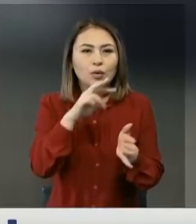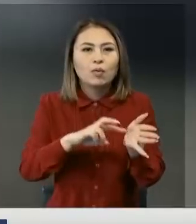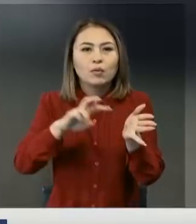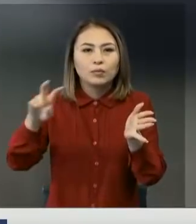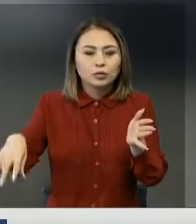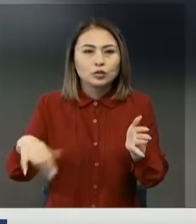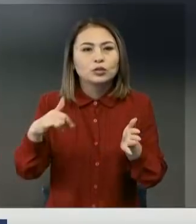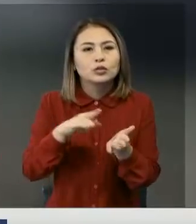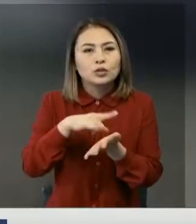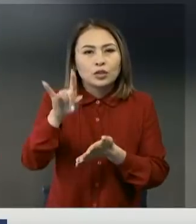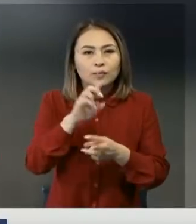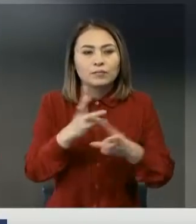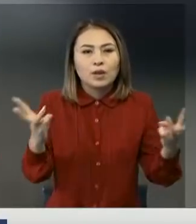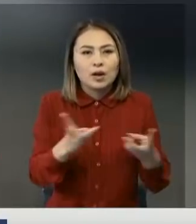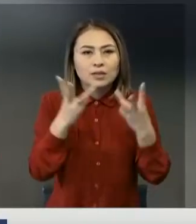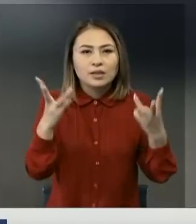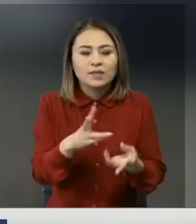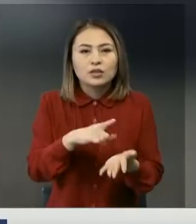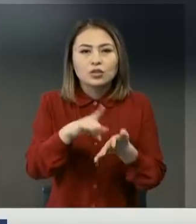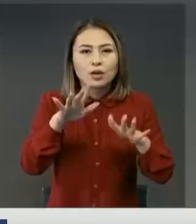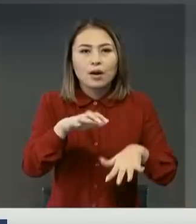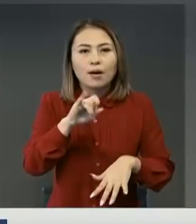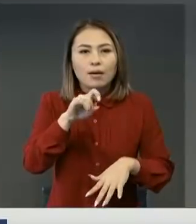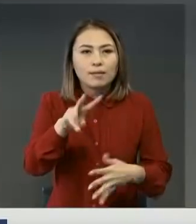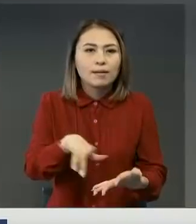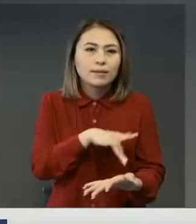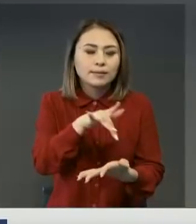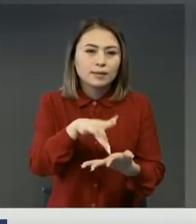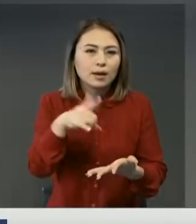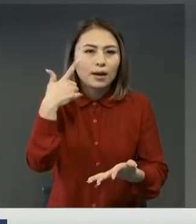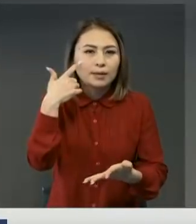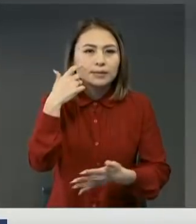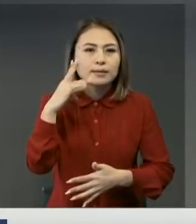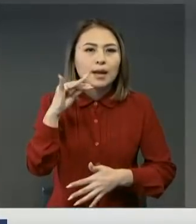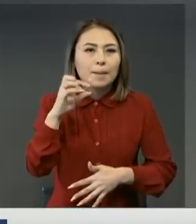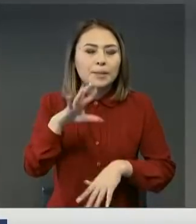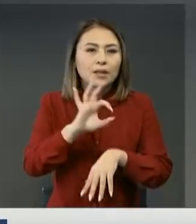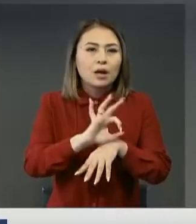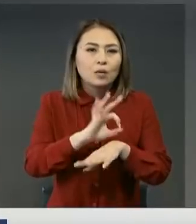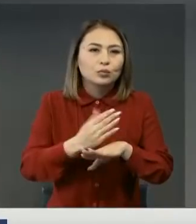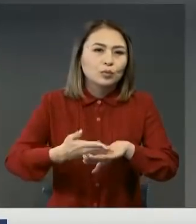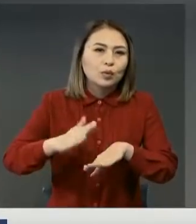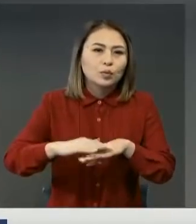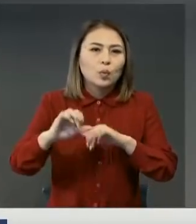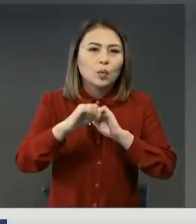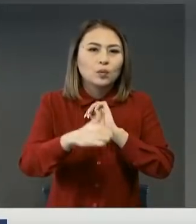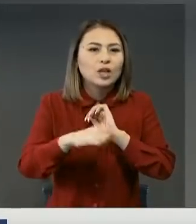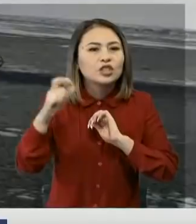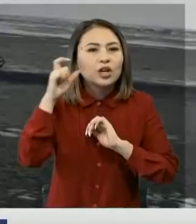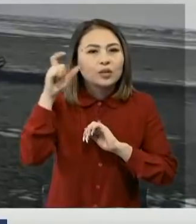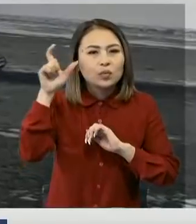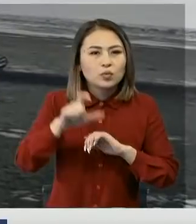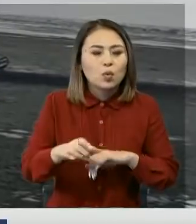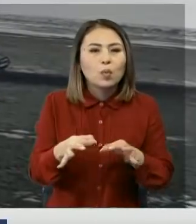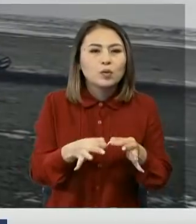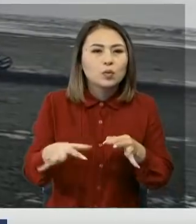үлгерген. Содан кейін ұшақ жанып кеткен. Санавиация ұшағы Арал қаласынан қант диабетінің ауыр түрімен ауыратын 16 жастағы